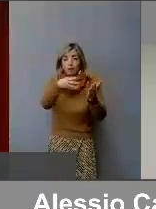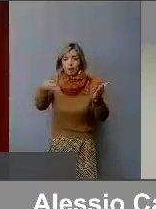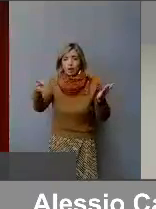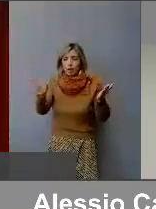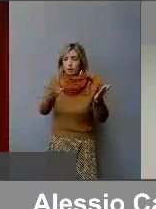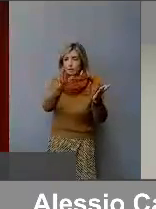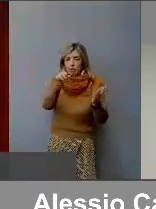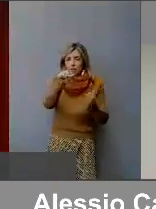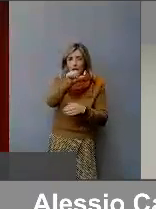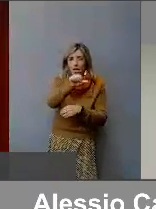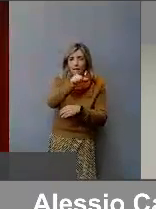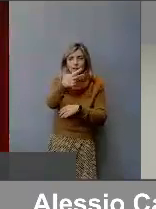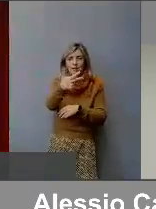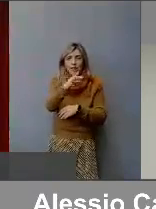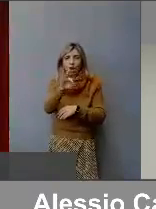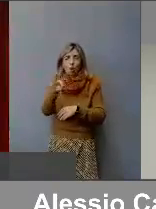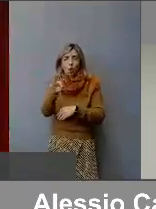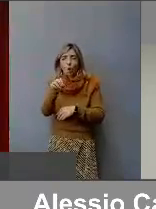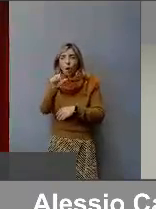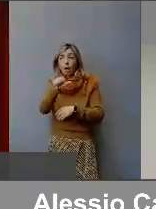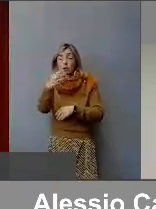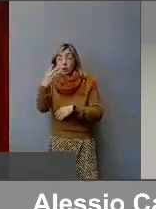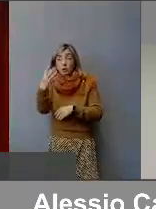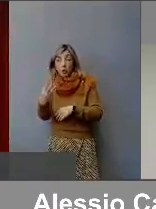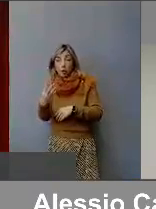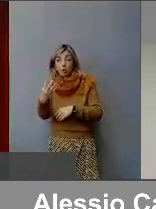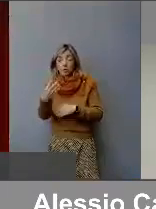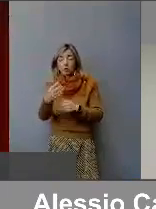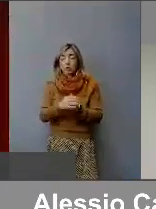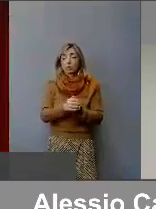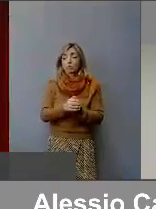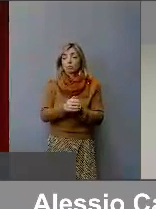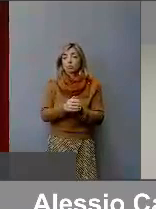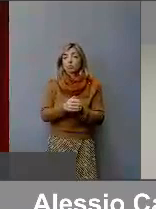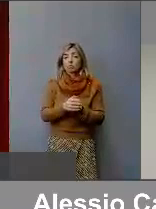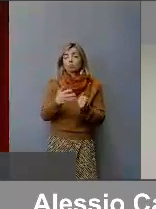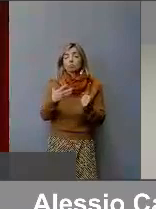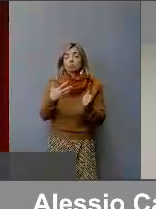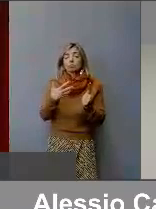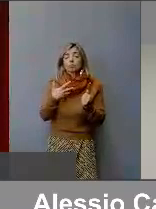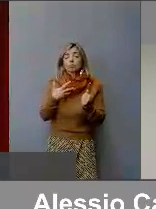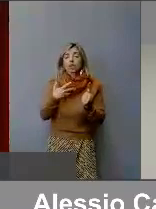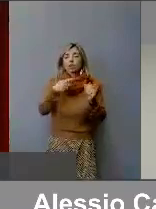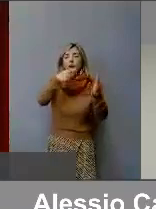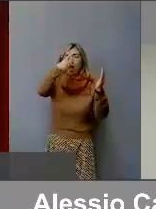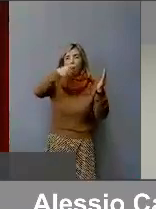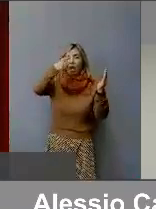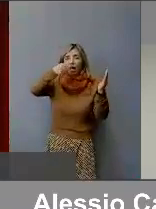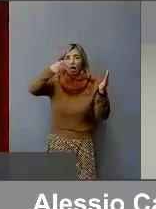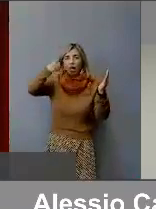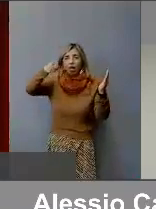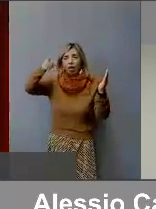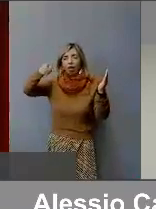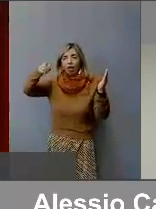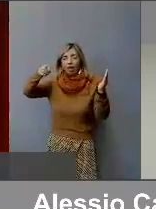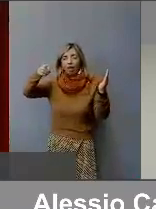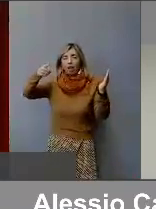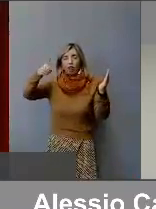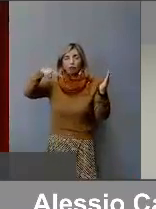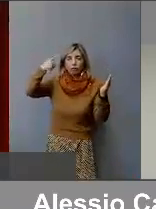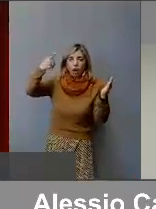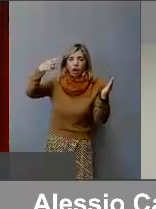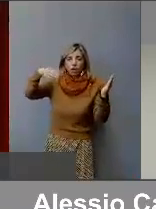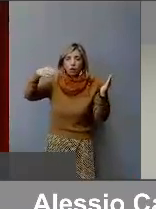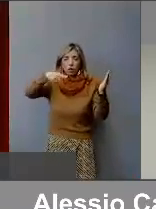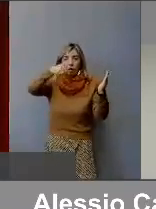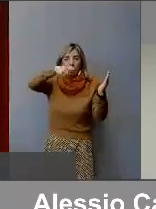s4 a un certo punto riporta una linea con tante reti verticali gialle e blu reale sui